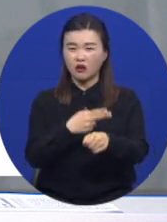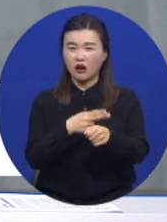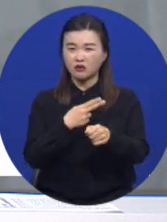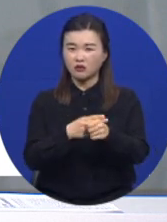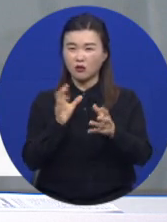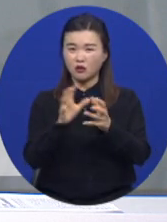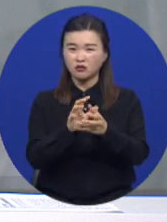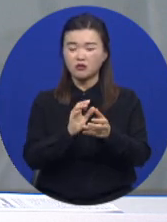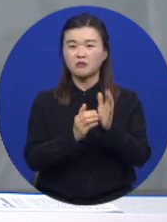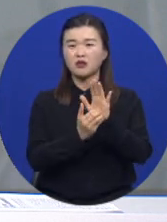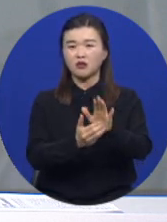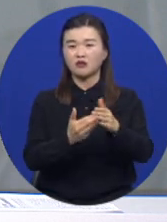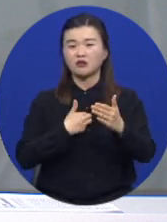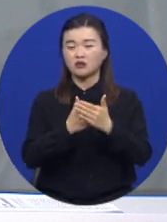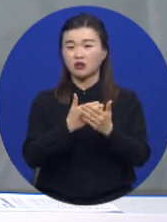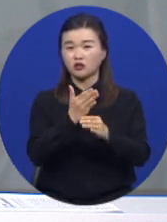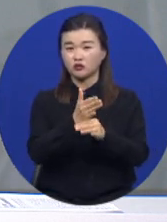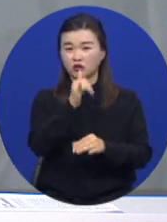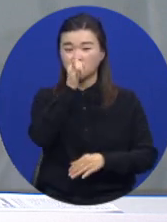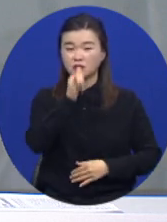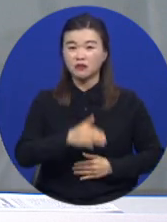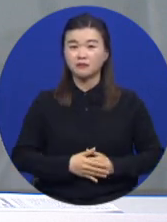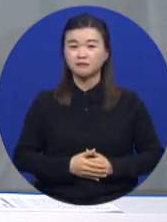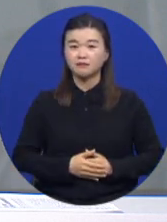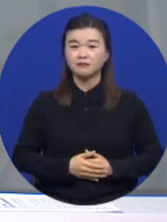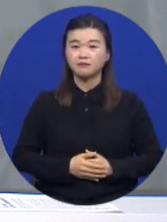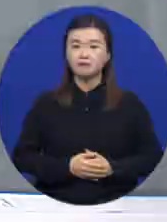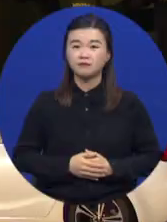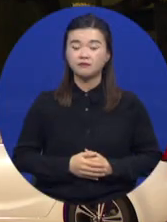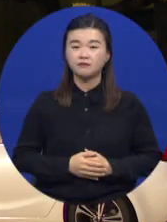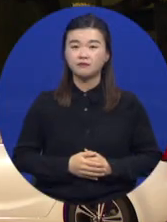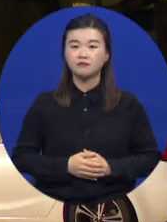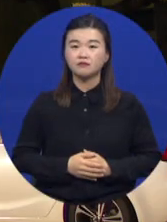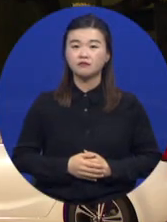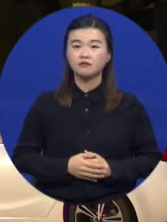방역에 비상이 걸렸습니다 박주영 기자입니다